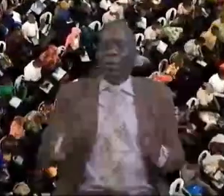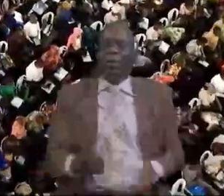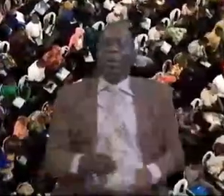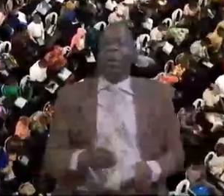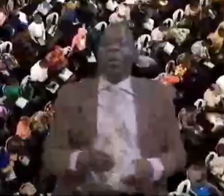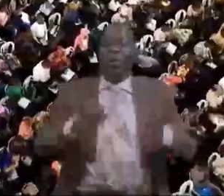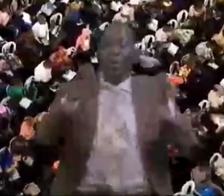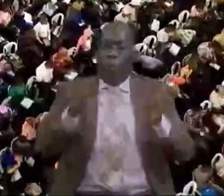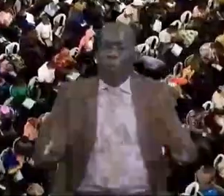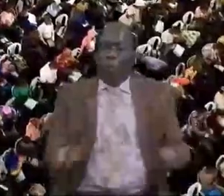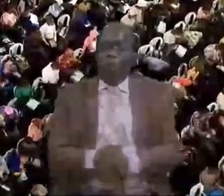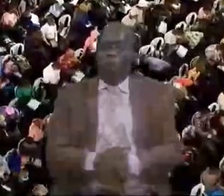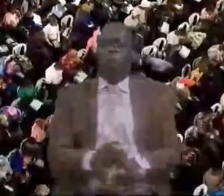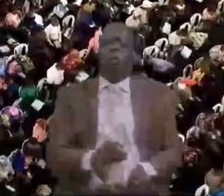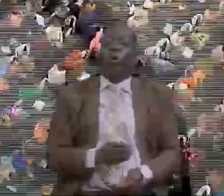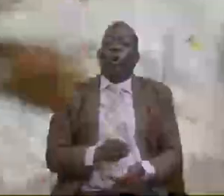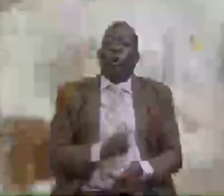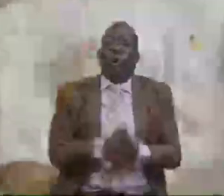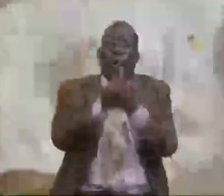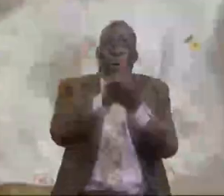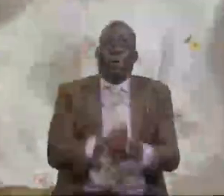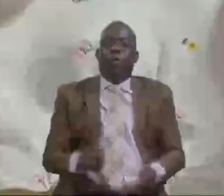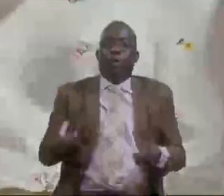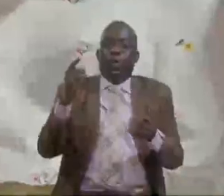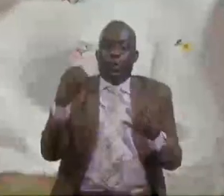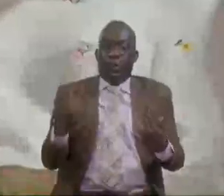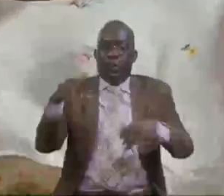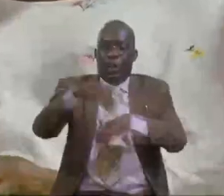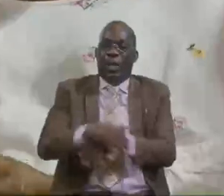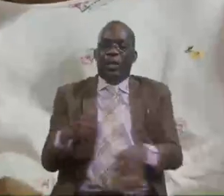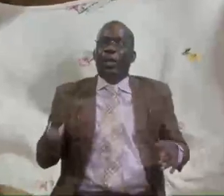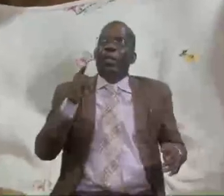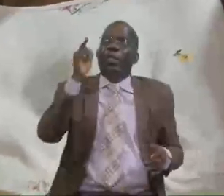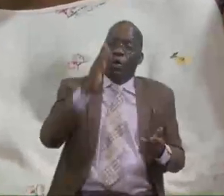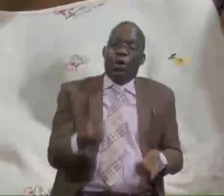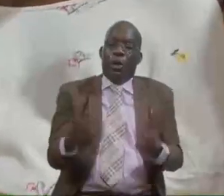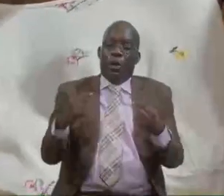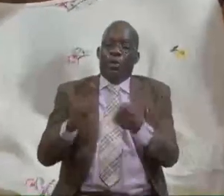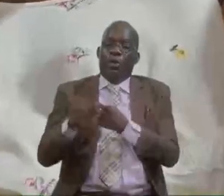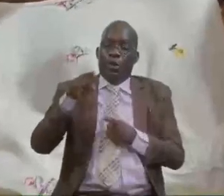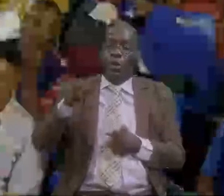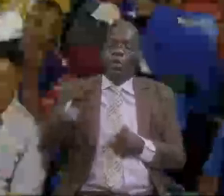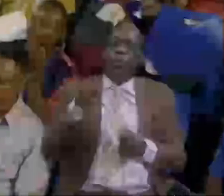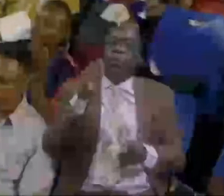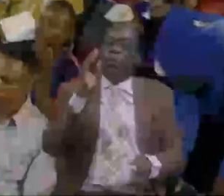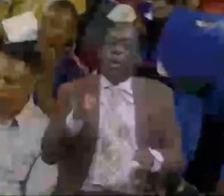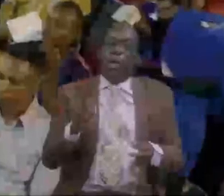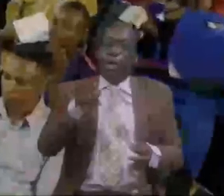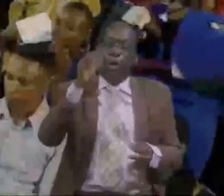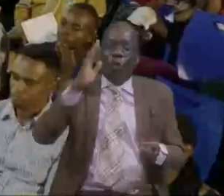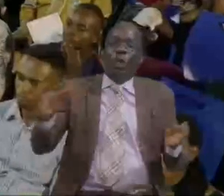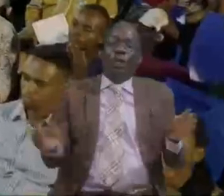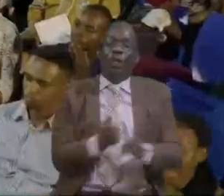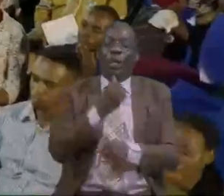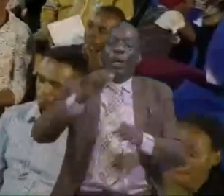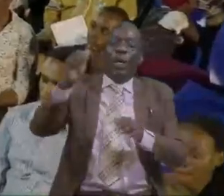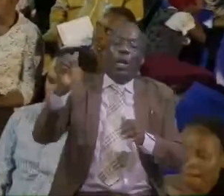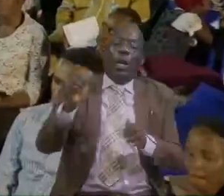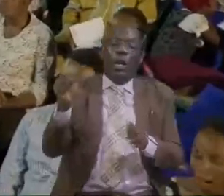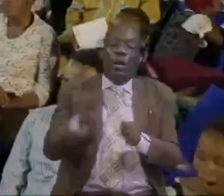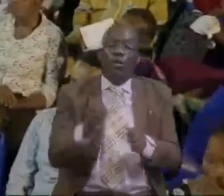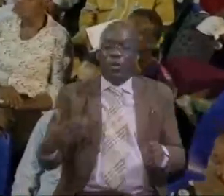l'intervention puissante pour toi ce soir. Il va intervenir pour toi. Il viendra vers toi et il va ôter tout ce qui